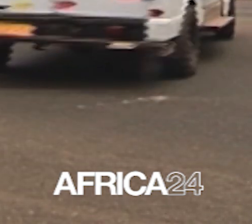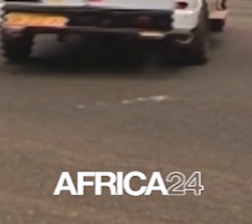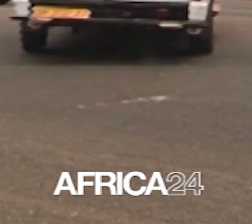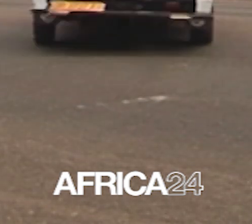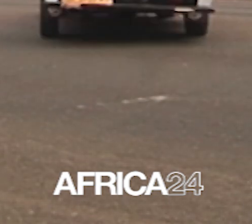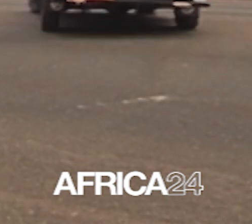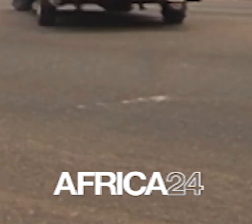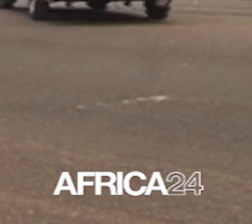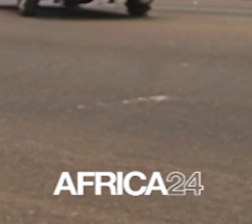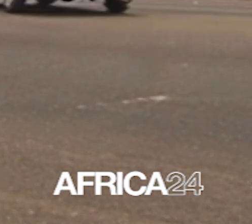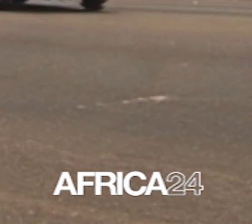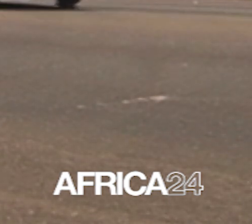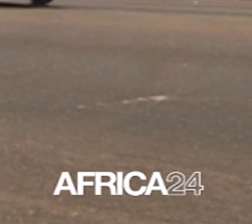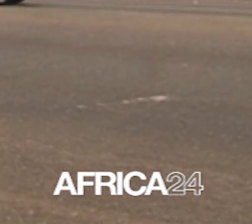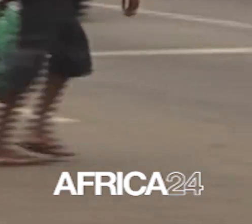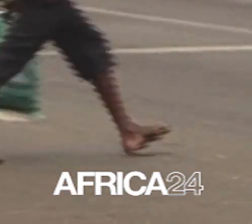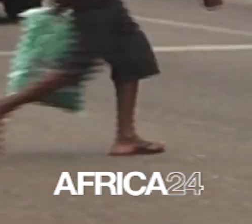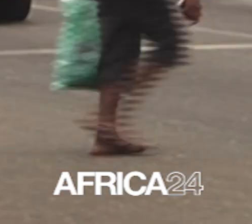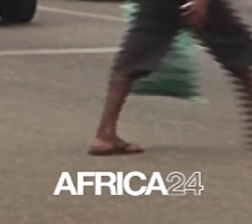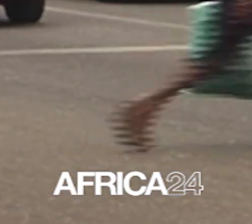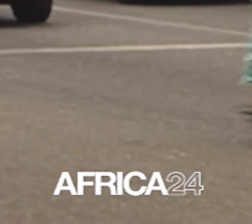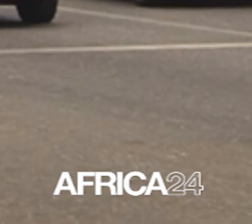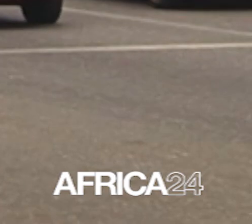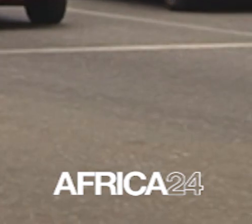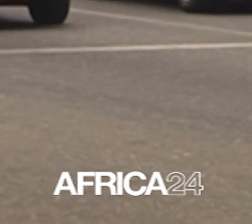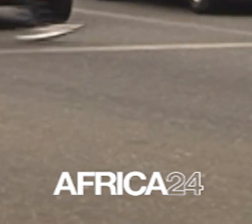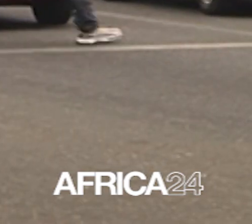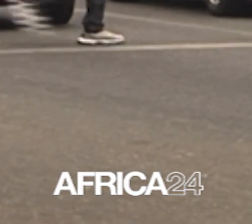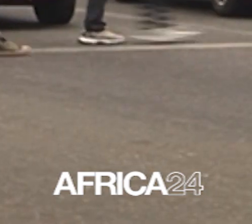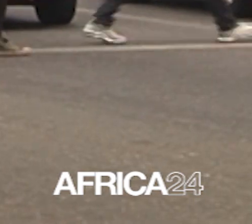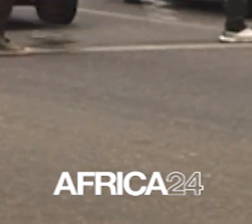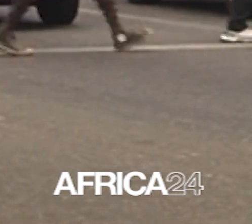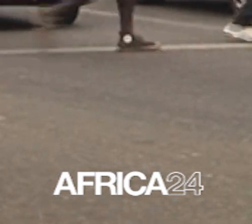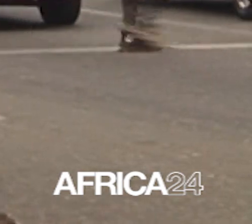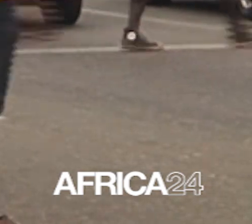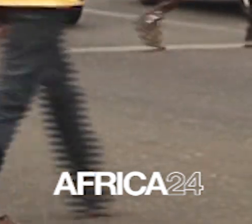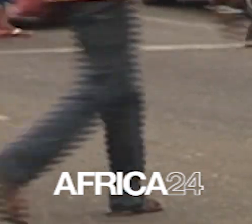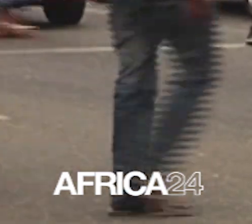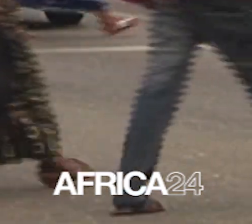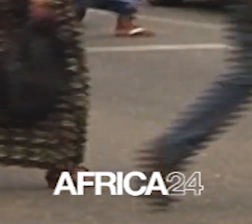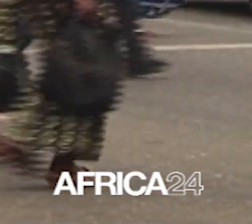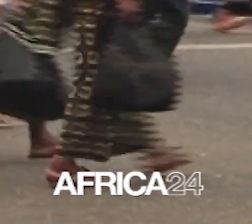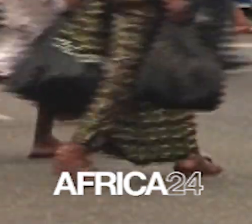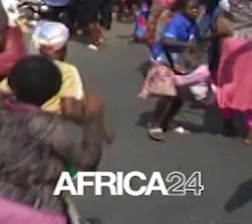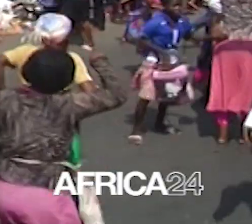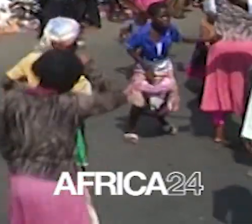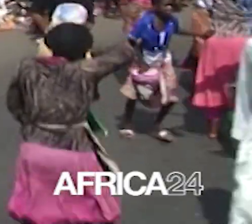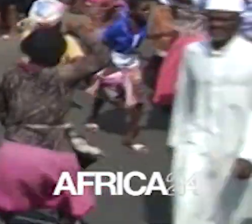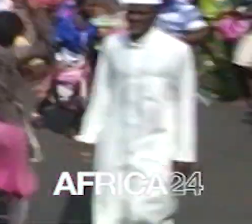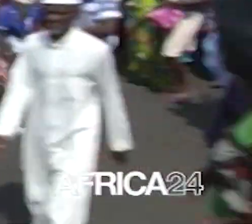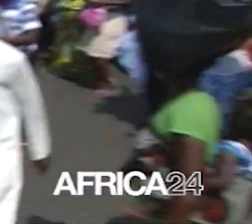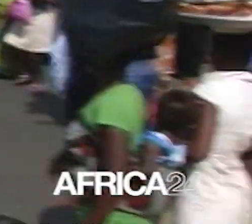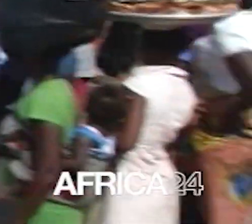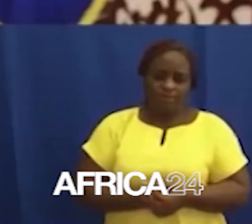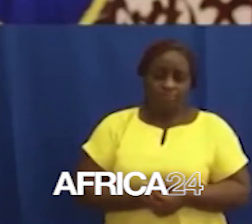le plus endetté, fait face à une inflation très accrue, une situation qui a poussé de nombreux commerces à fermer leurs portes. Le président mesure l'ampleur